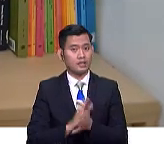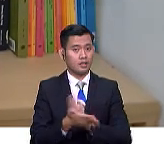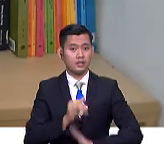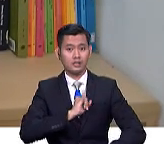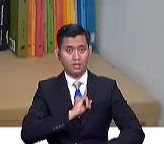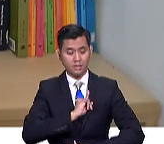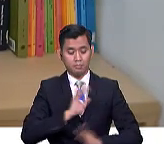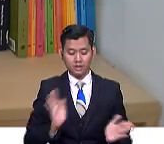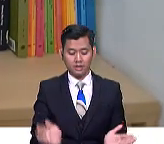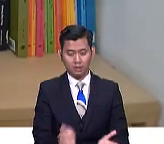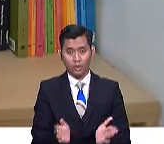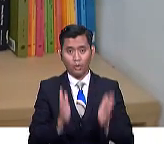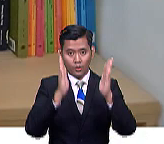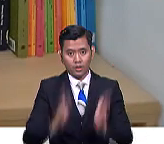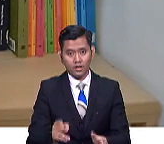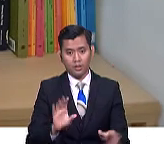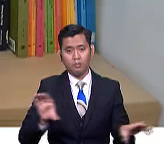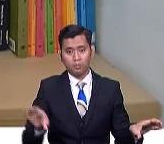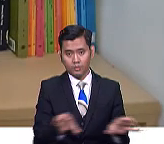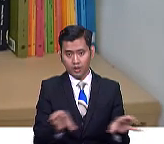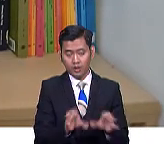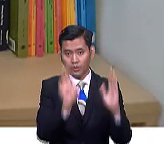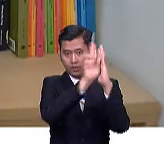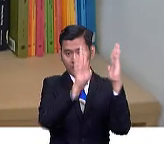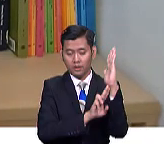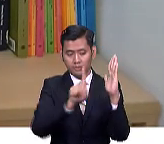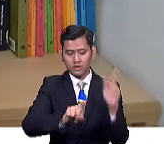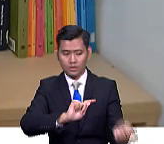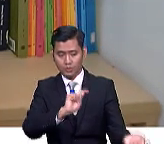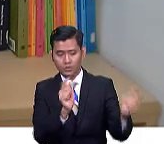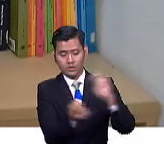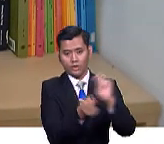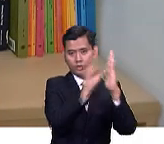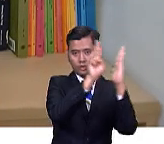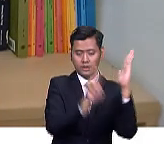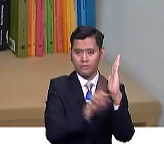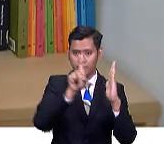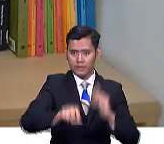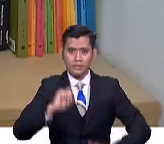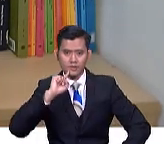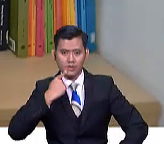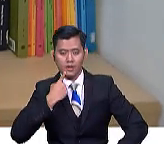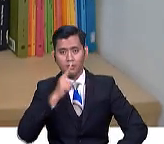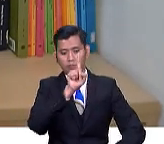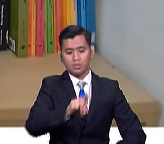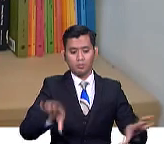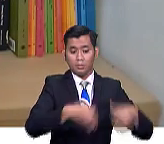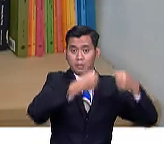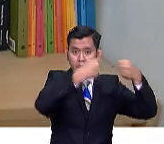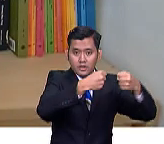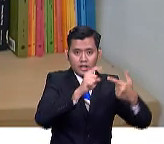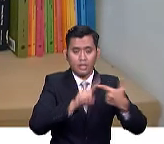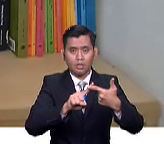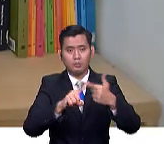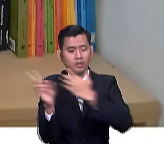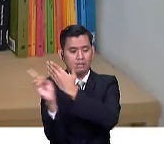menggesa penggubal undang-undang untuk mengubal akta yang sedia ada dengan meletakkan hukuman minimal seperti pemenjaraan yang wajib ataupun denda yang